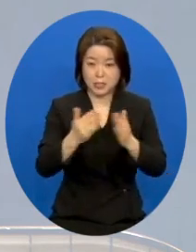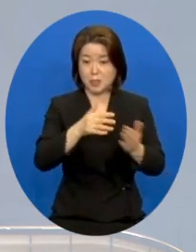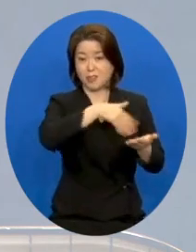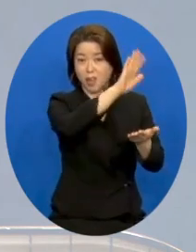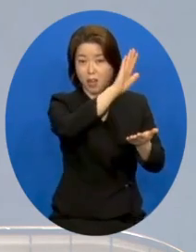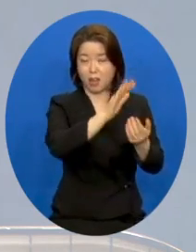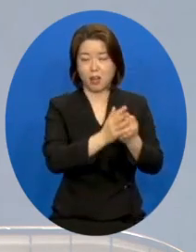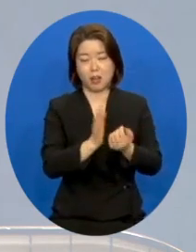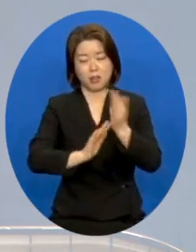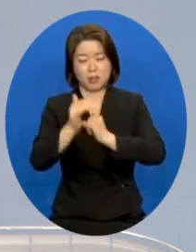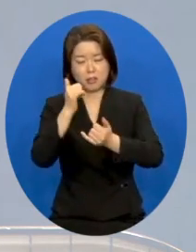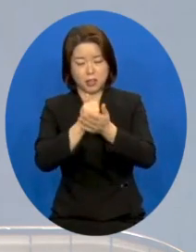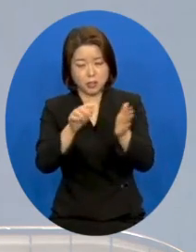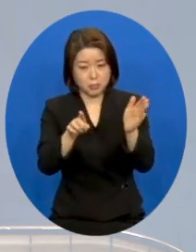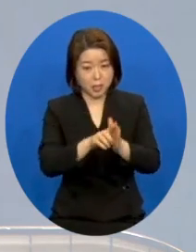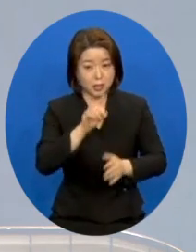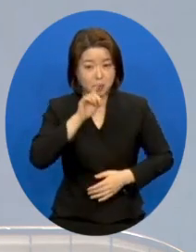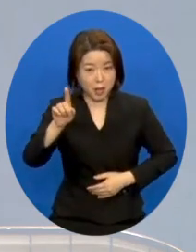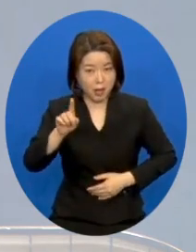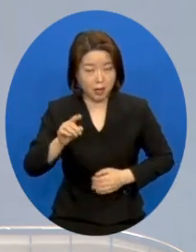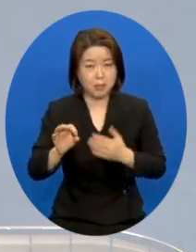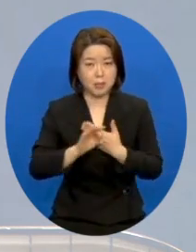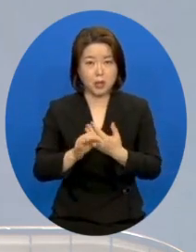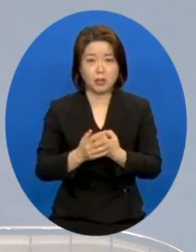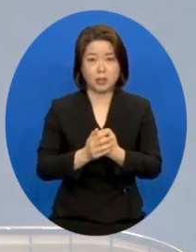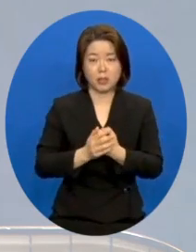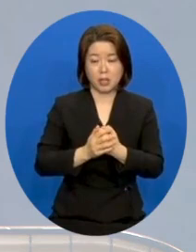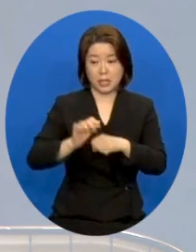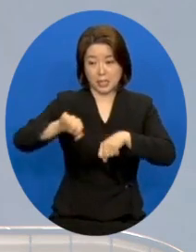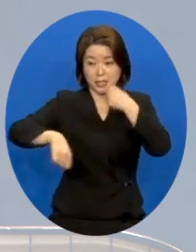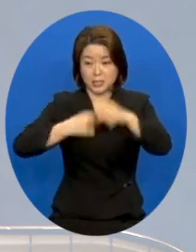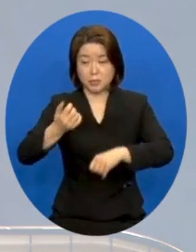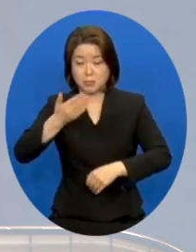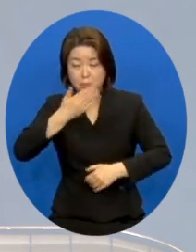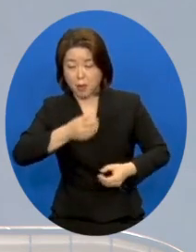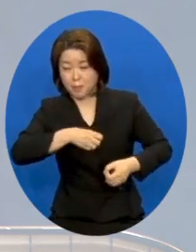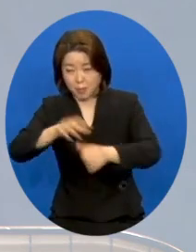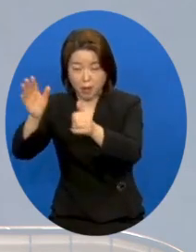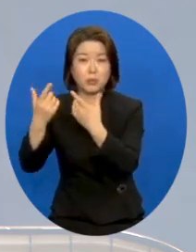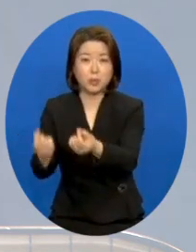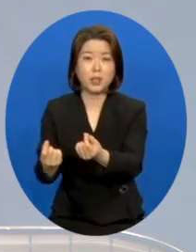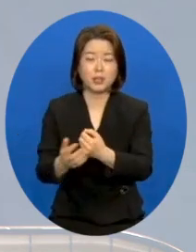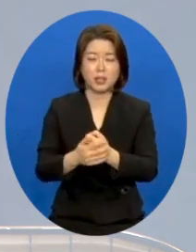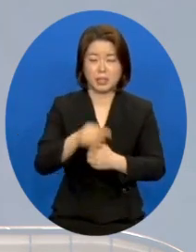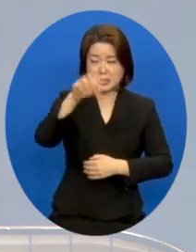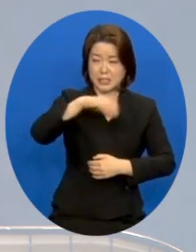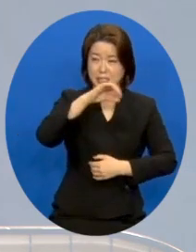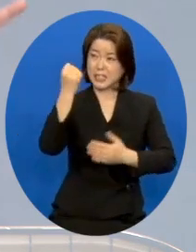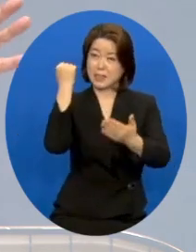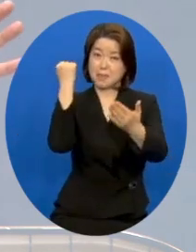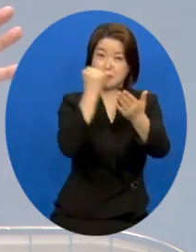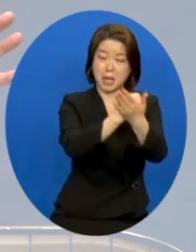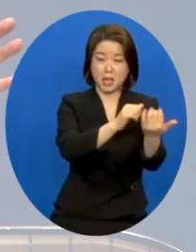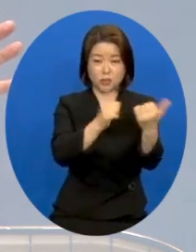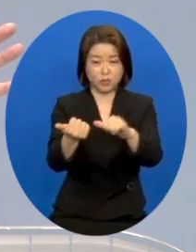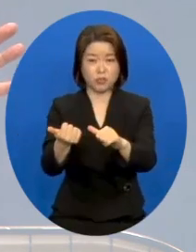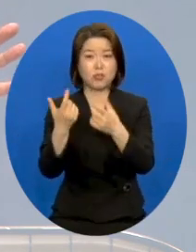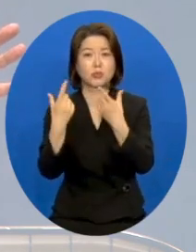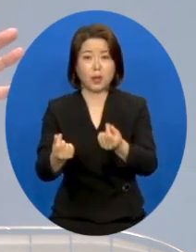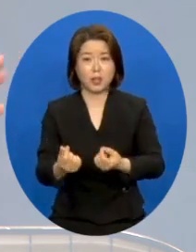믿겠다고 그러면 짐승들 밥이 되요 십자가에 못 박아 못 박게 죽어야